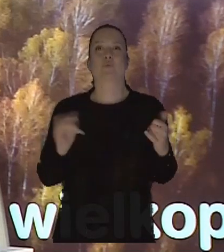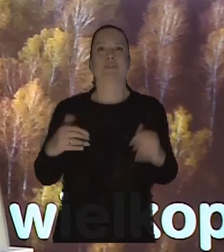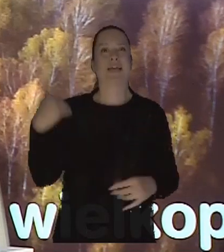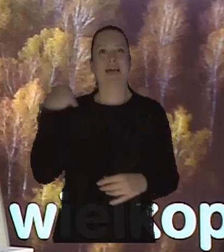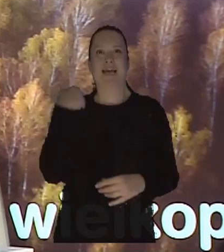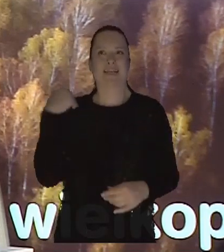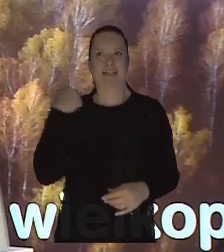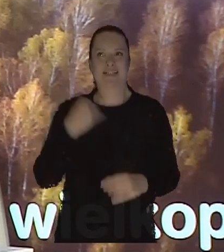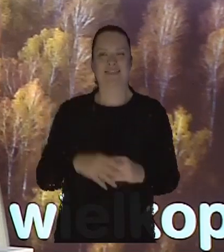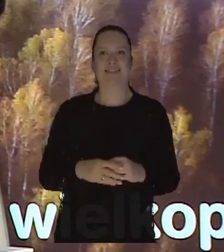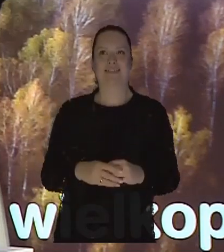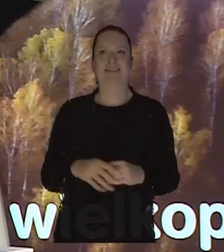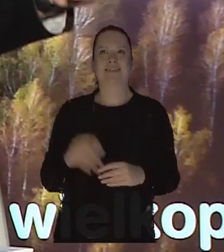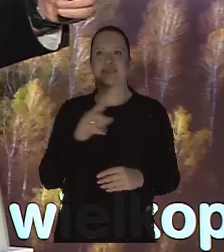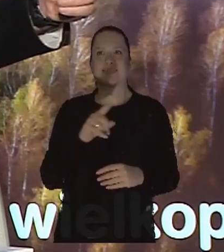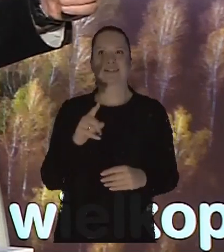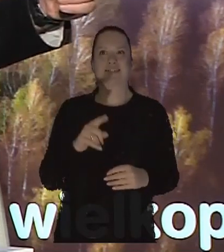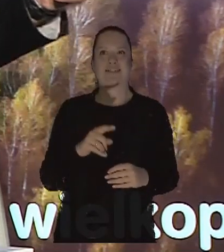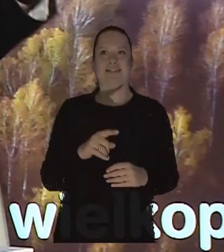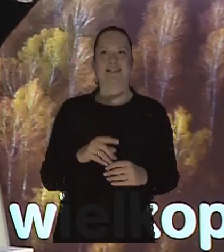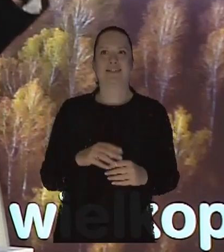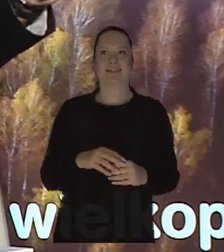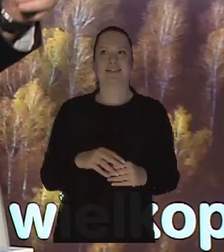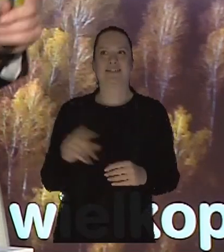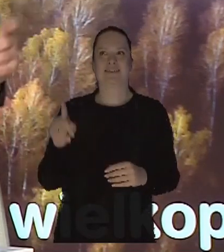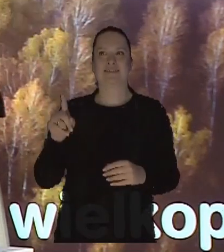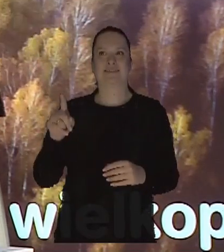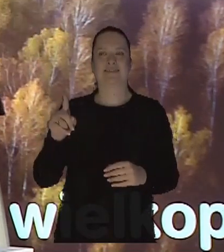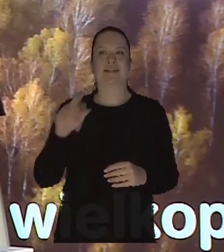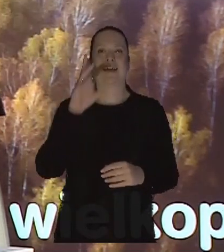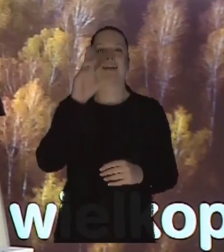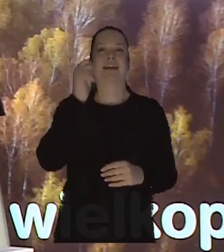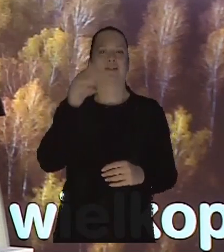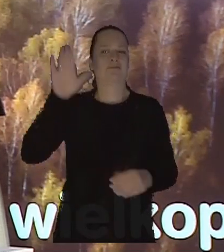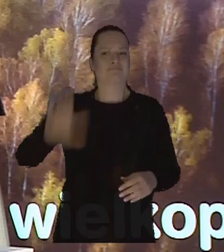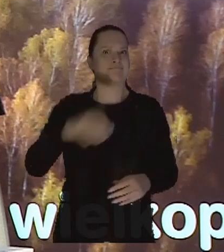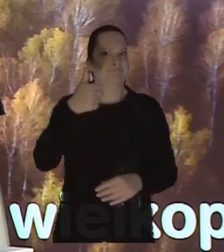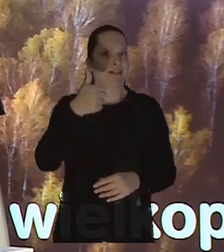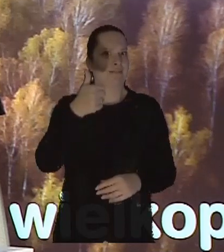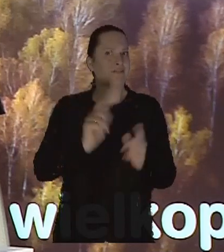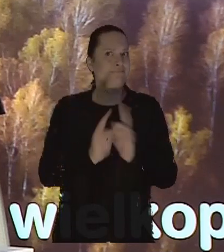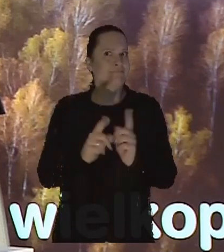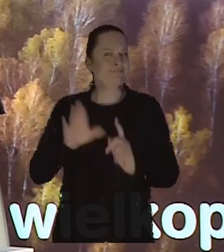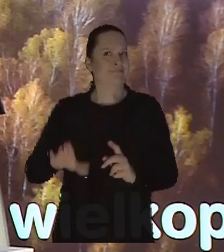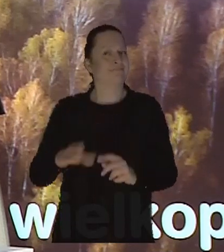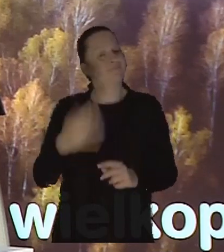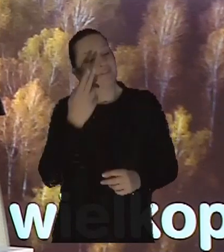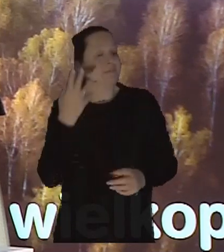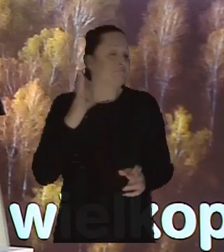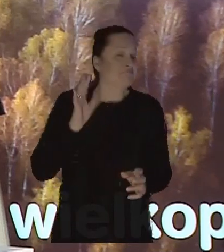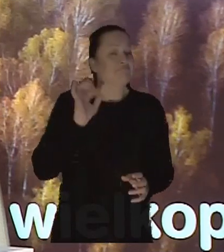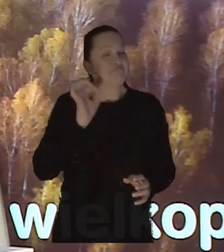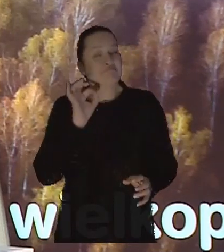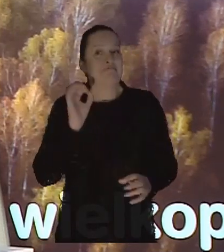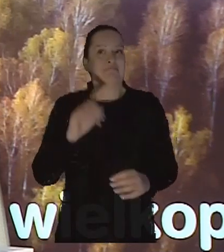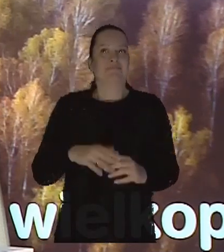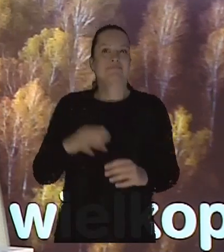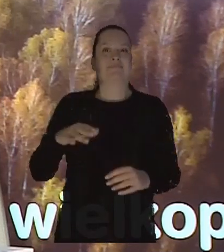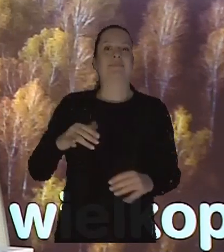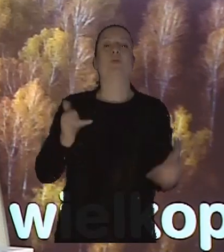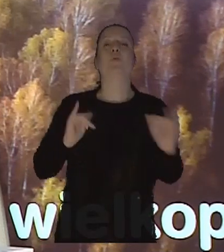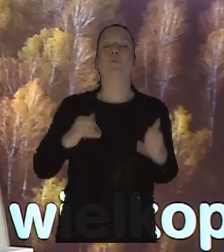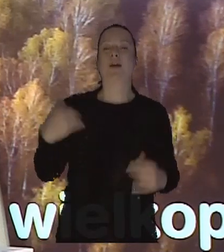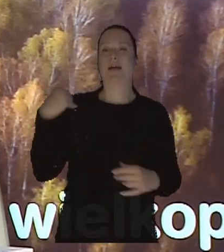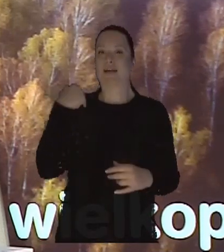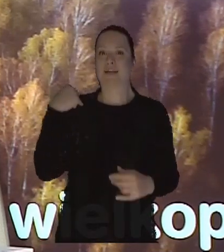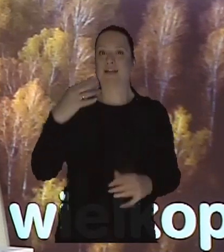które, wydaje mi się, że z tej strony, że drużyna Kajka była pierwsza, no dobra, zobaczymy, nie? Turystki angielskie,